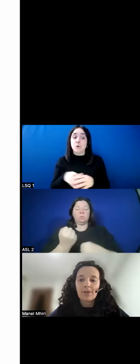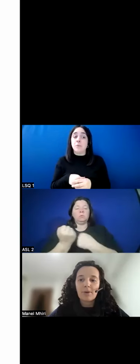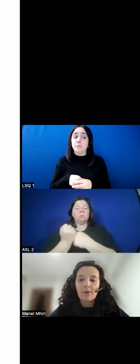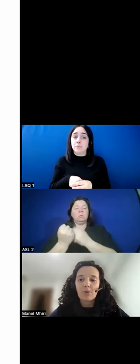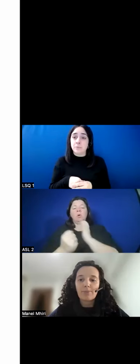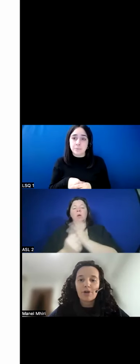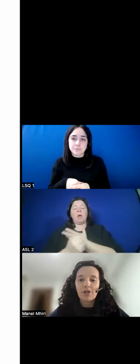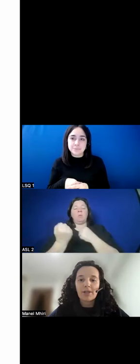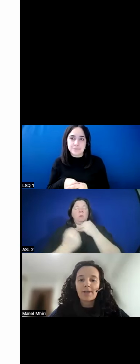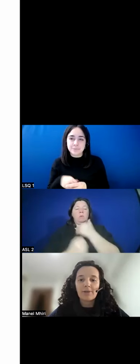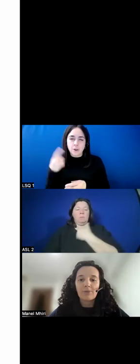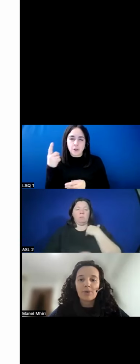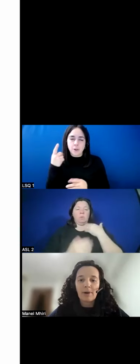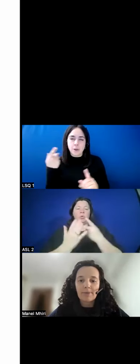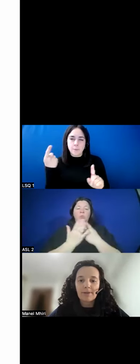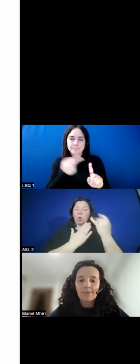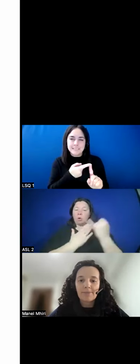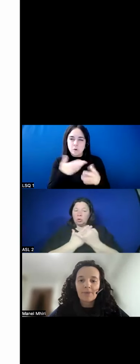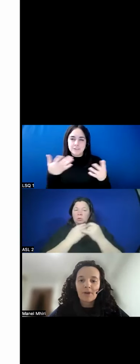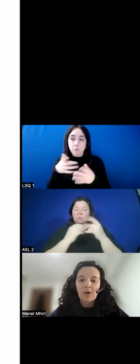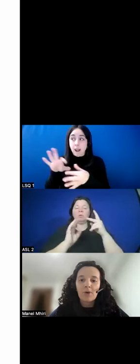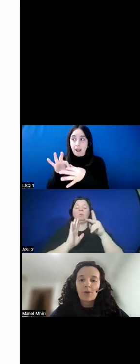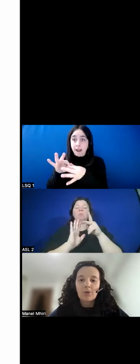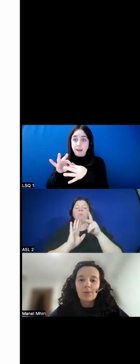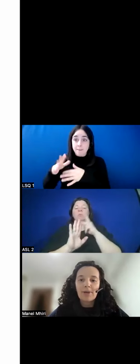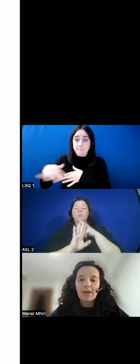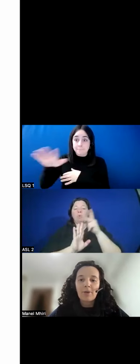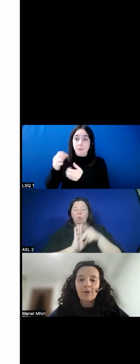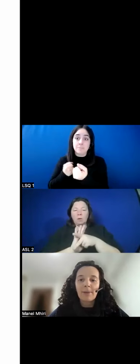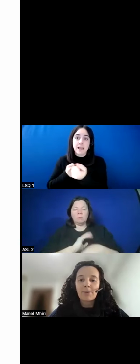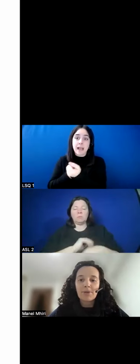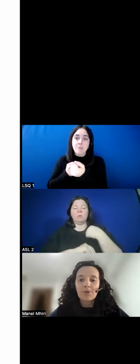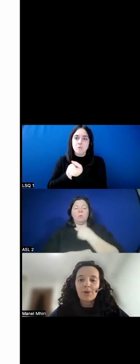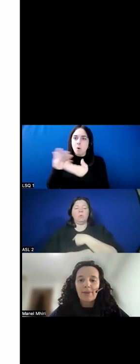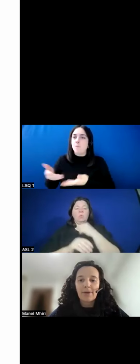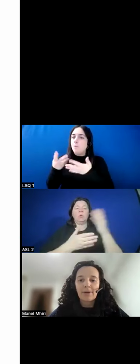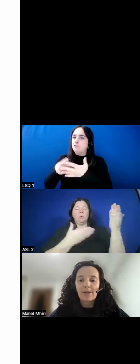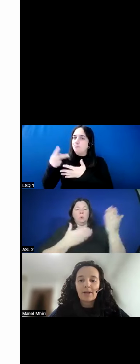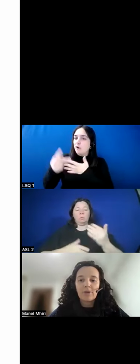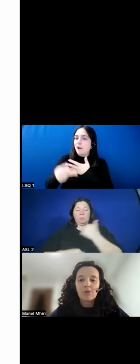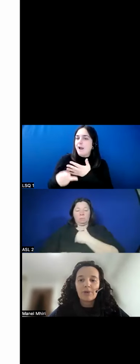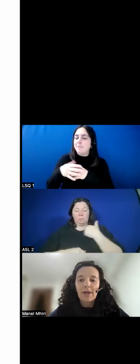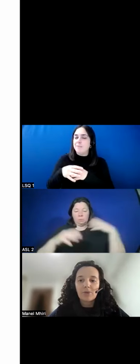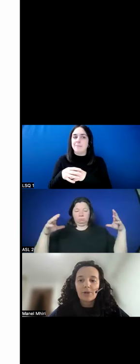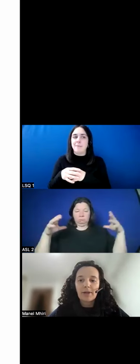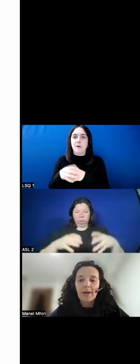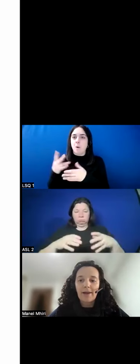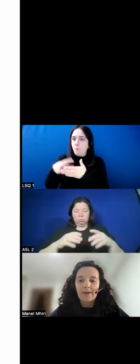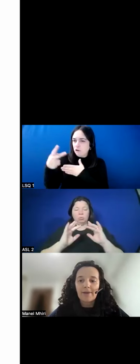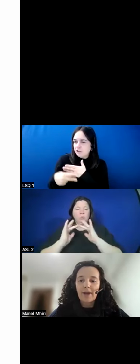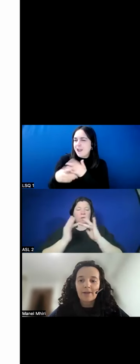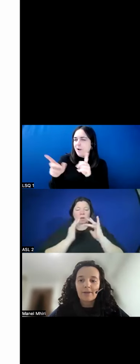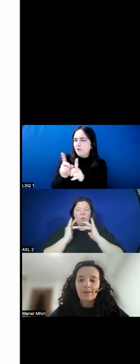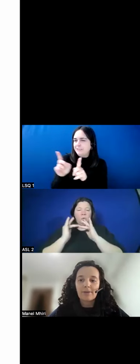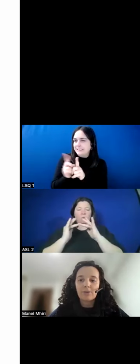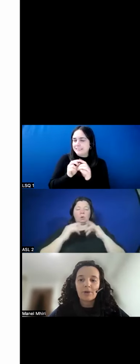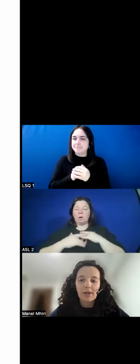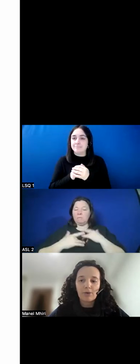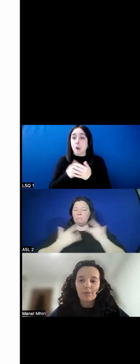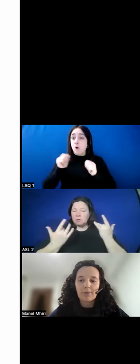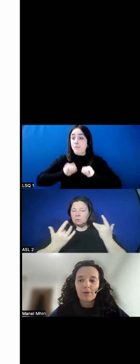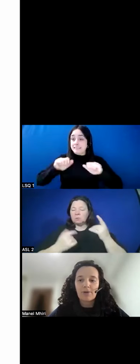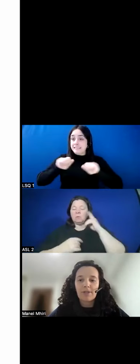fait, c'est on appuie nos membres avec des projets et des programmes. On rassemble aussi nos membres